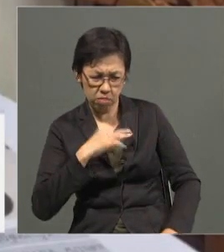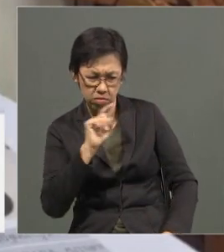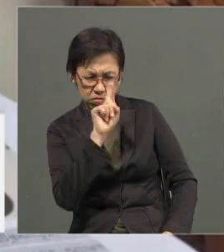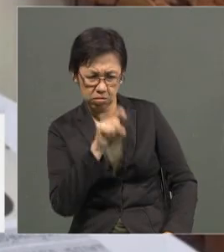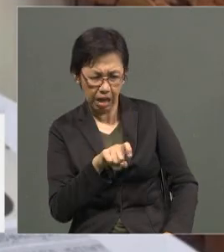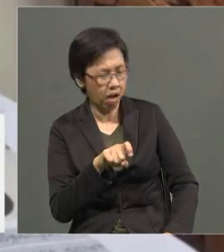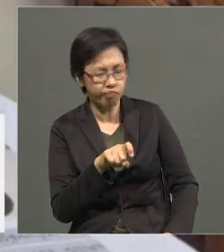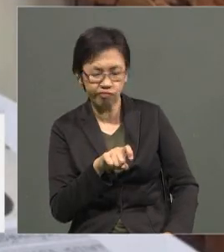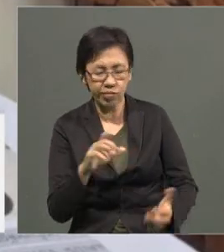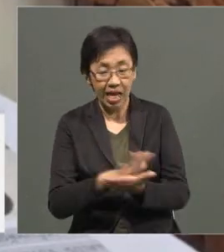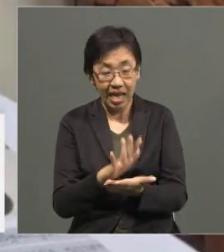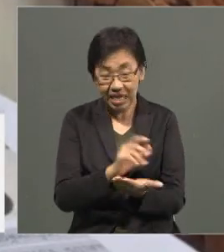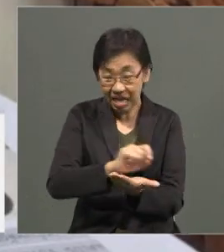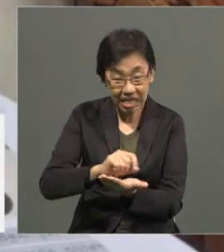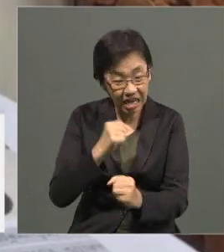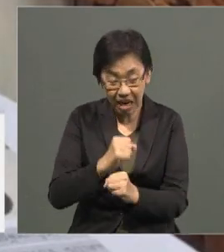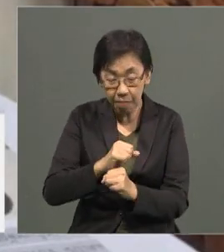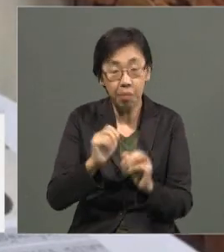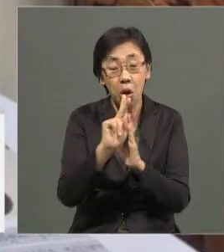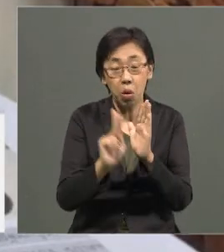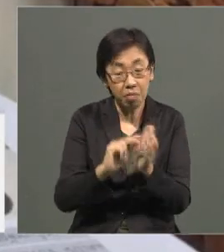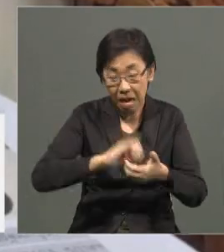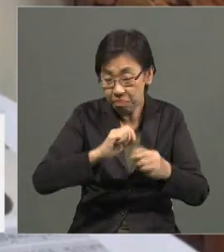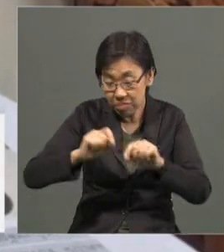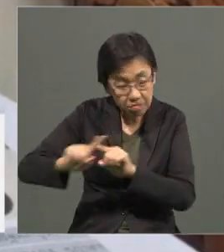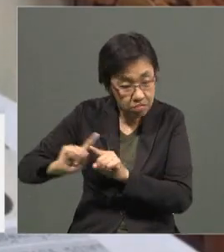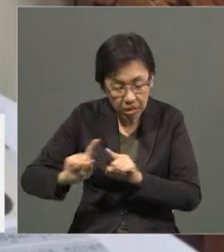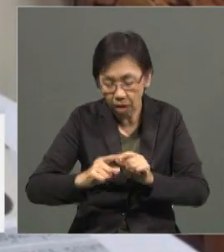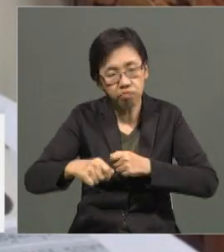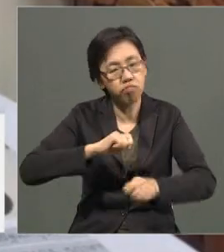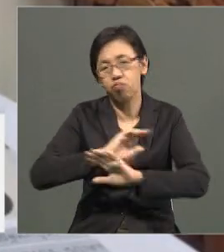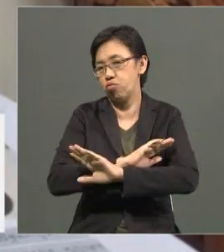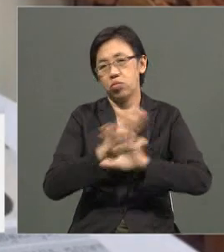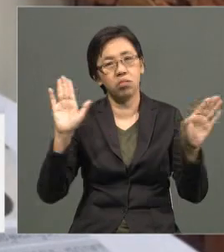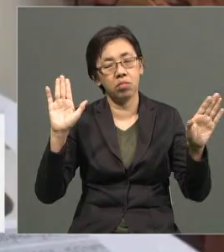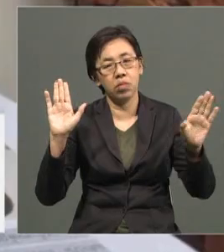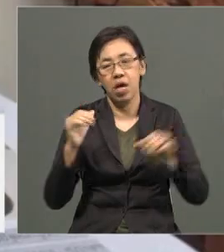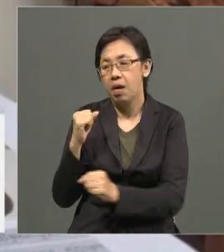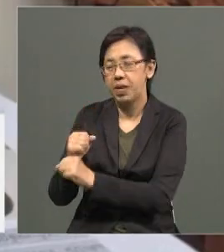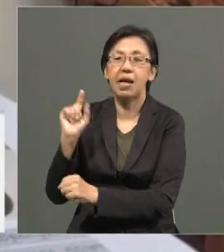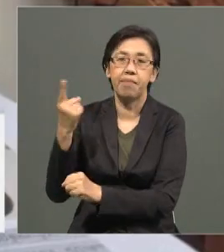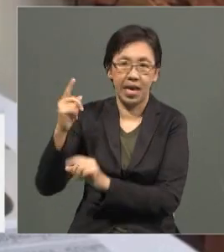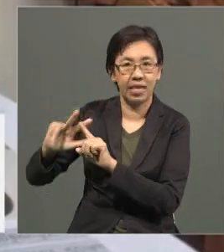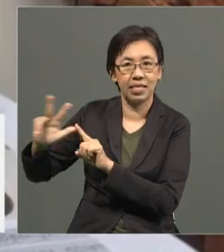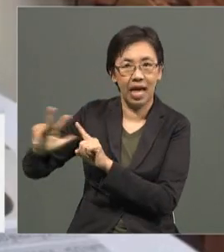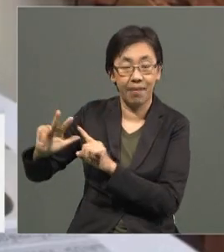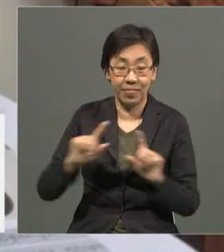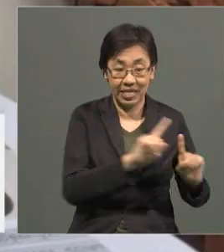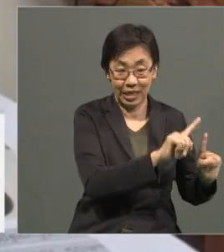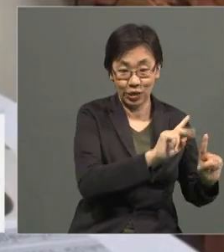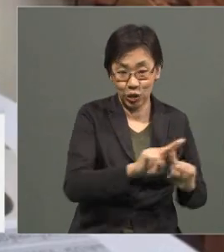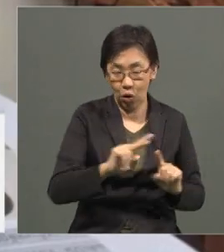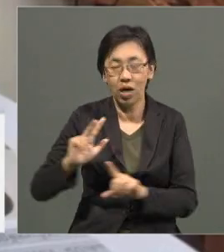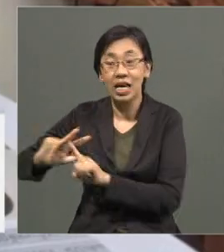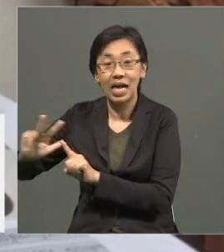เลิกพินัยกรรมที่ทนายตั้บริษัทสิธาเฟิร์มทั้งหมดทุกฉบับแล้วเาก็ไปทำพินัยกรรมใหม่ฉบับที่ 3